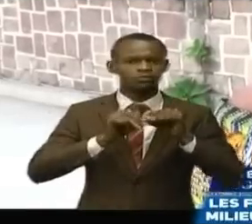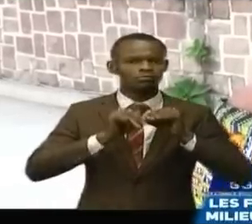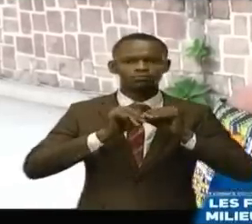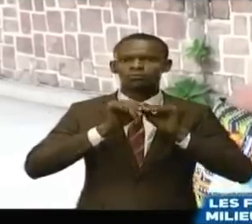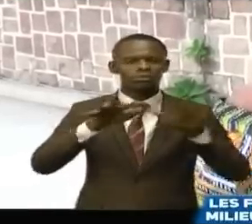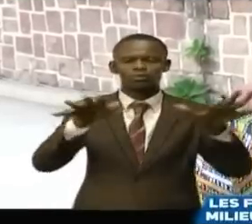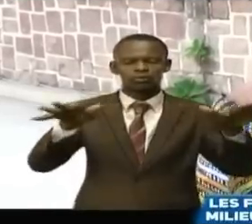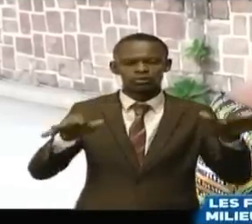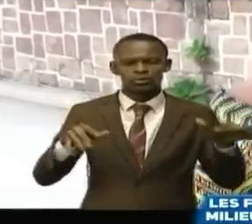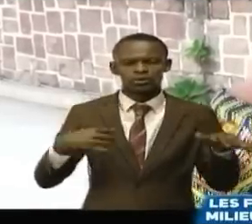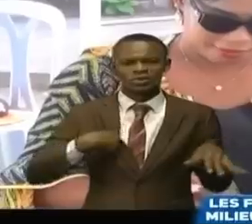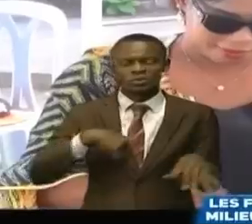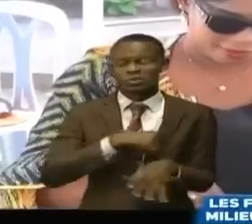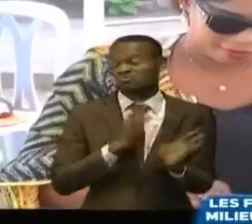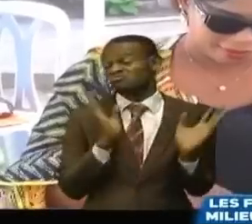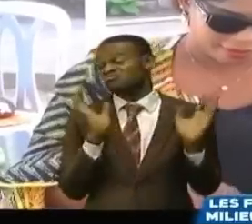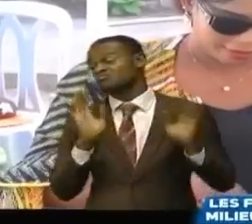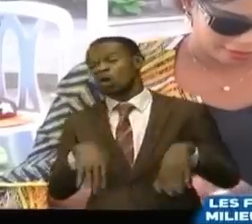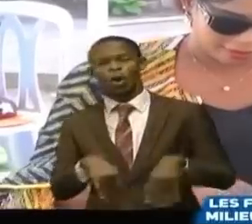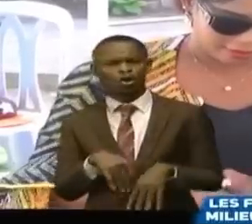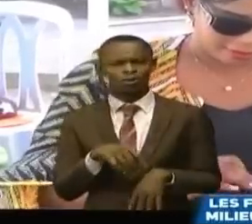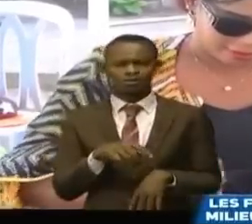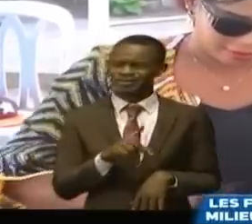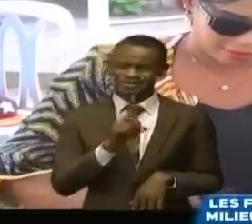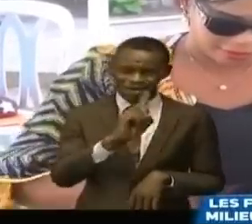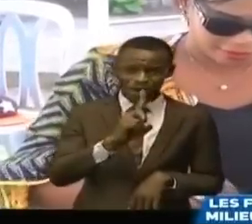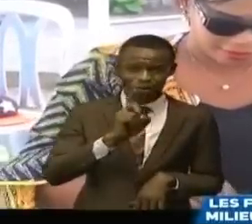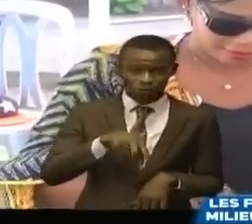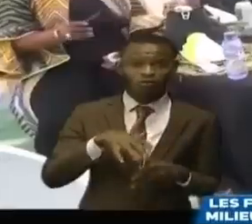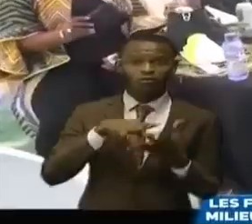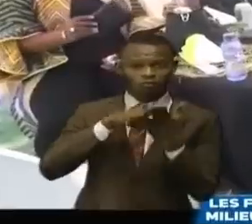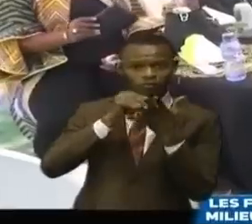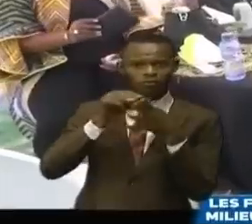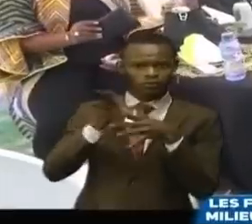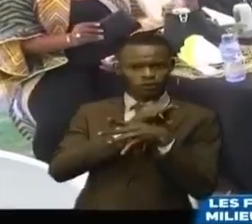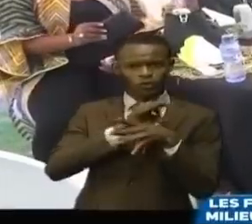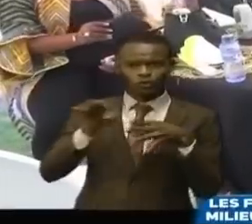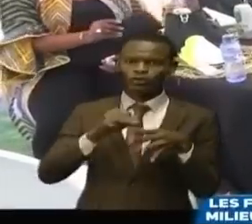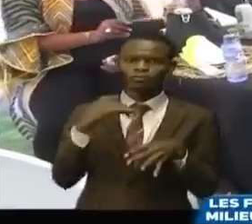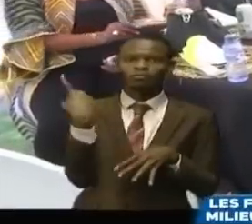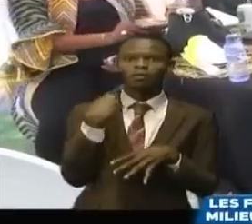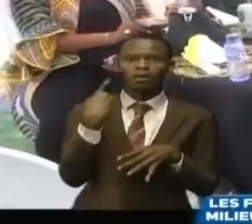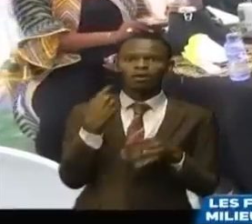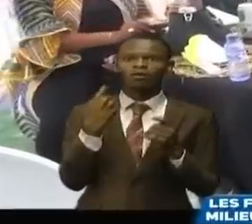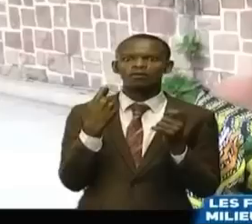me former. Non, parce que le monde avance, il ne recule pas. Le monde ne vous attend pas. Il y a un